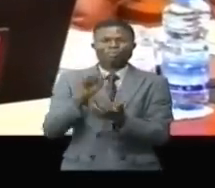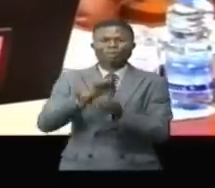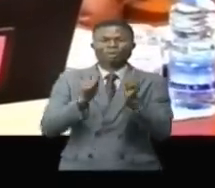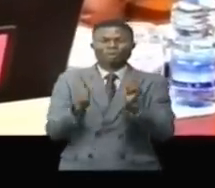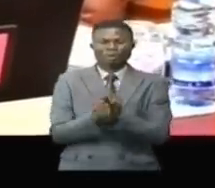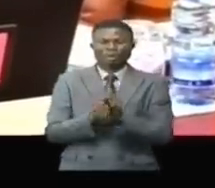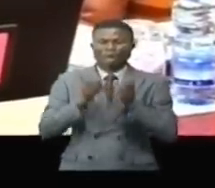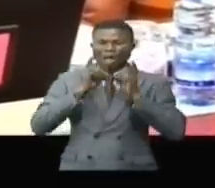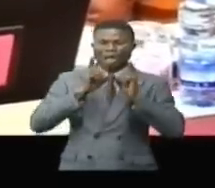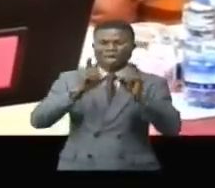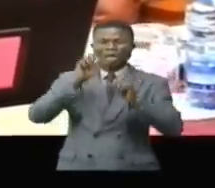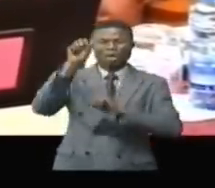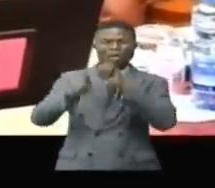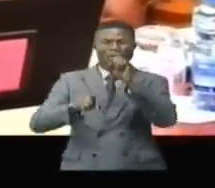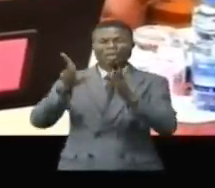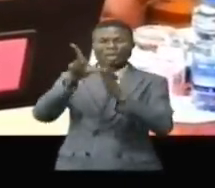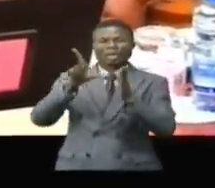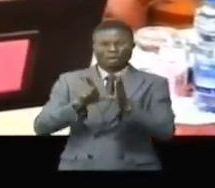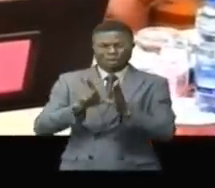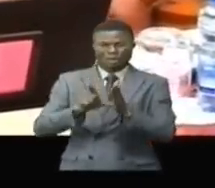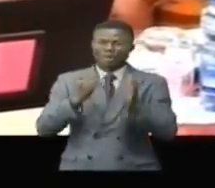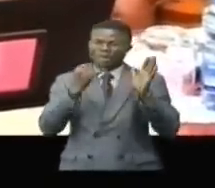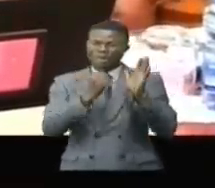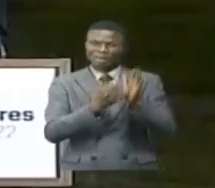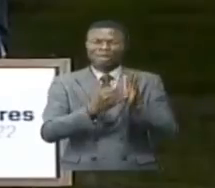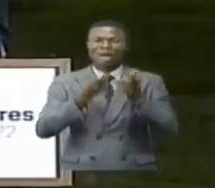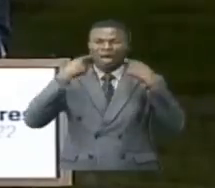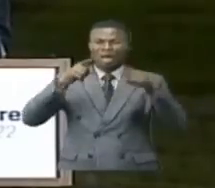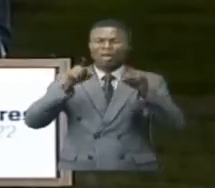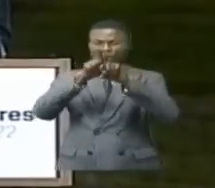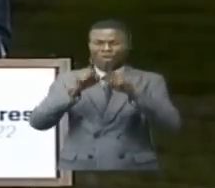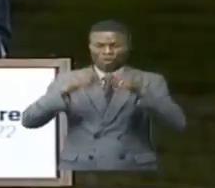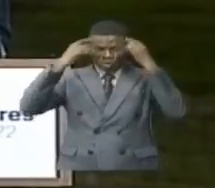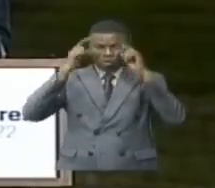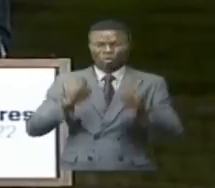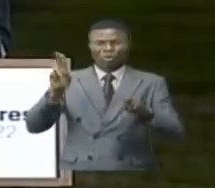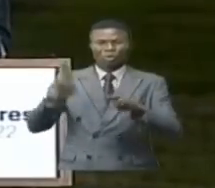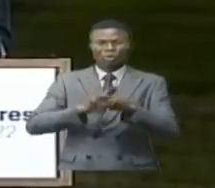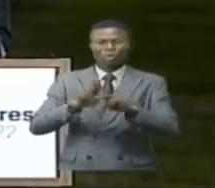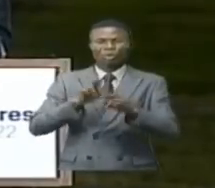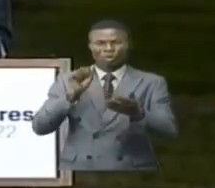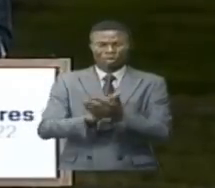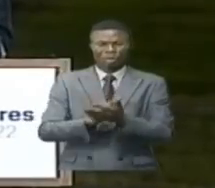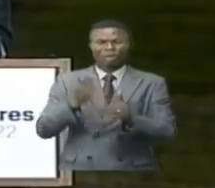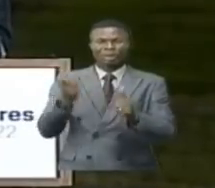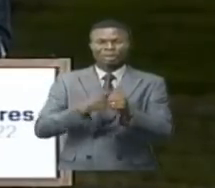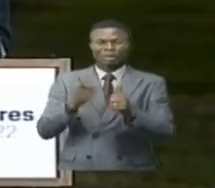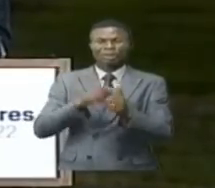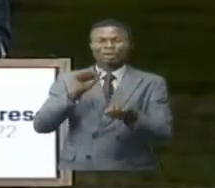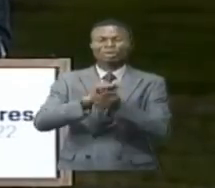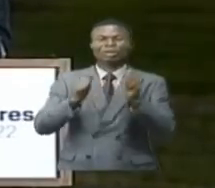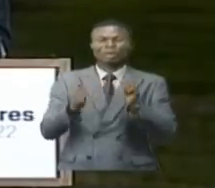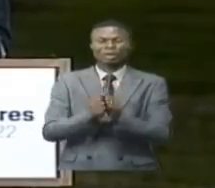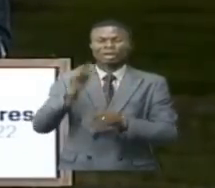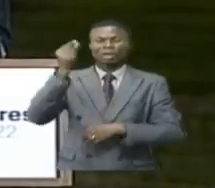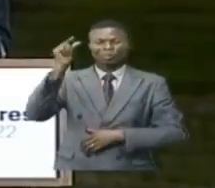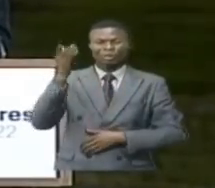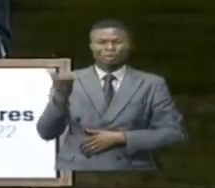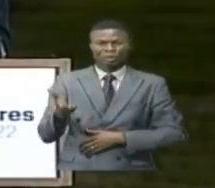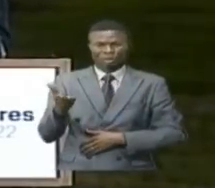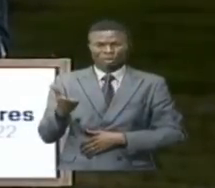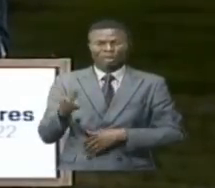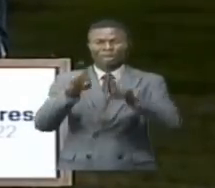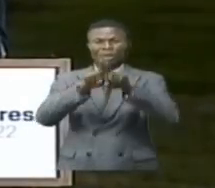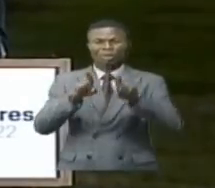l'audit de l'effectivité de la loi susévoquée, ainsi que ses mesures d'application, notamment dans les secteurs miniers.